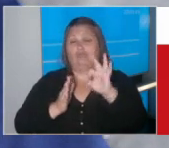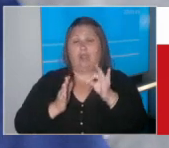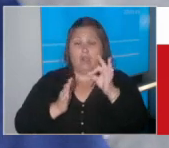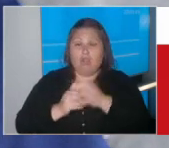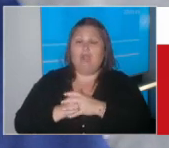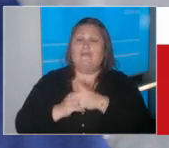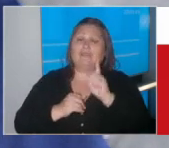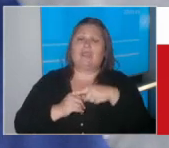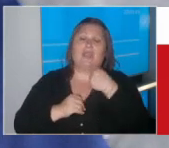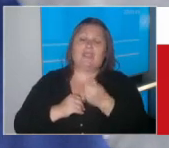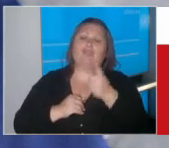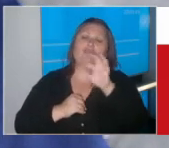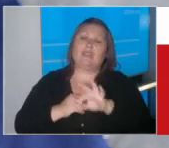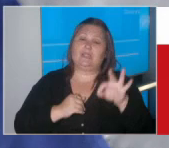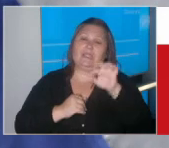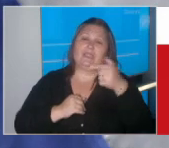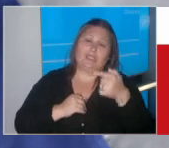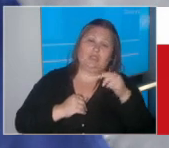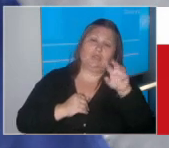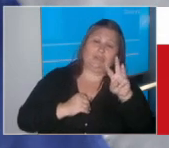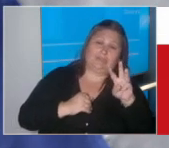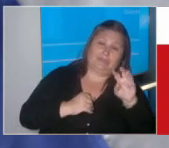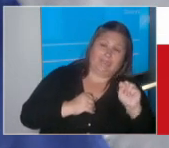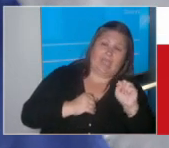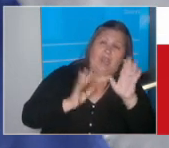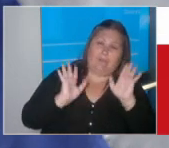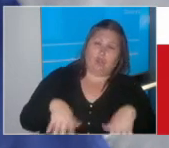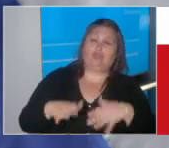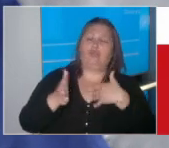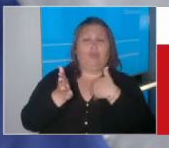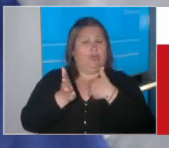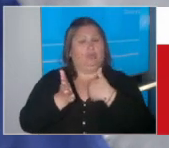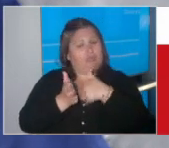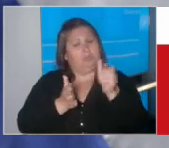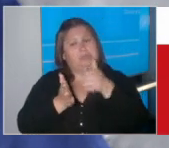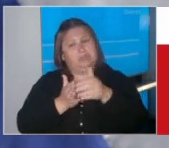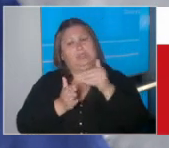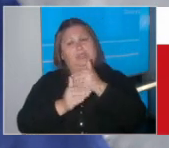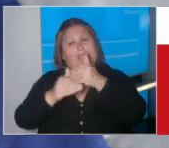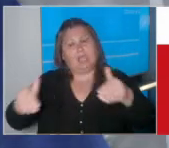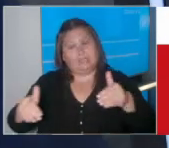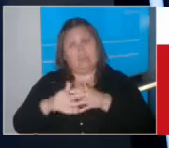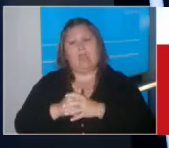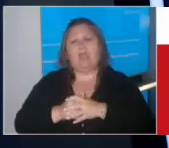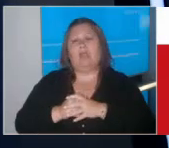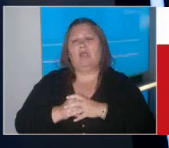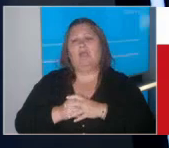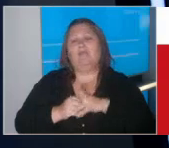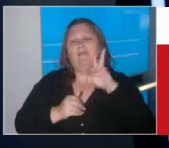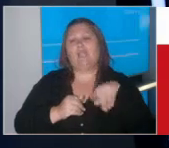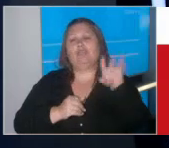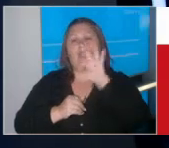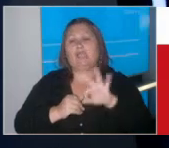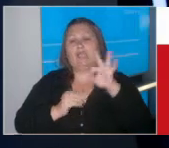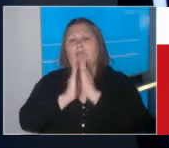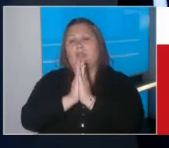צריכים להגיד, עדיין גדעון סער, למרות השינויים שעשויים להיות אצלו, מחזיק מעל אחוז החסימה, למרות הגבוליות, כן. וכנראה שיש עדיין איזשהו